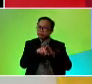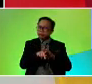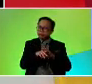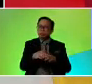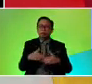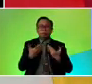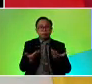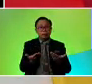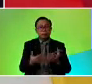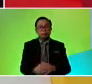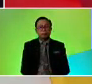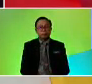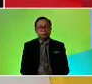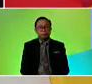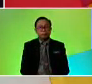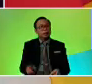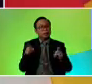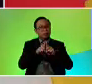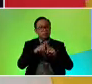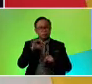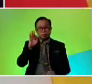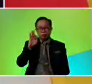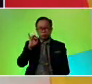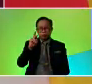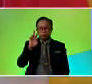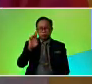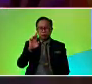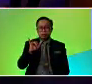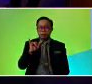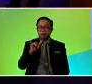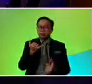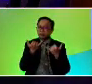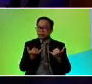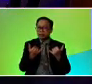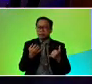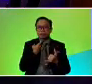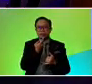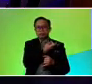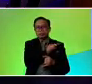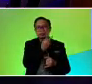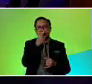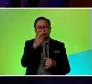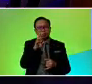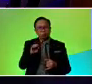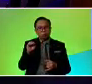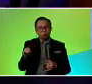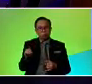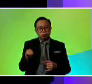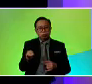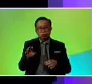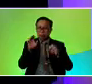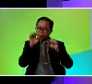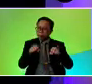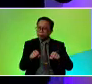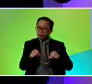Oke lebih kurang sama juga macam fiqih tadi maknanya apa sekarang ini bila kita tengok kalau murid dapat Oke